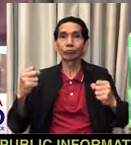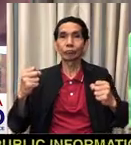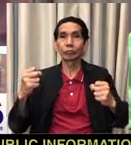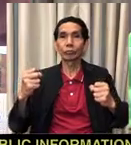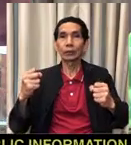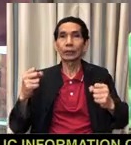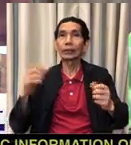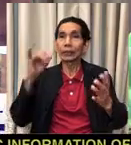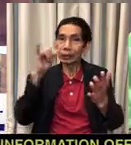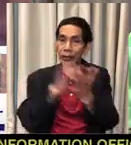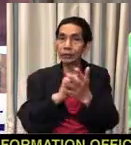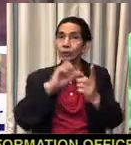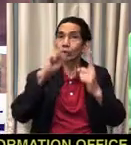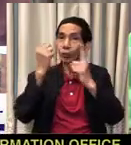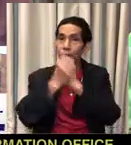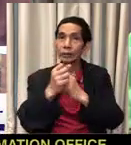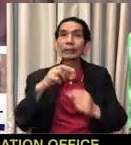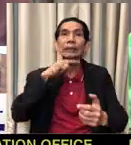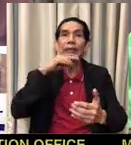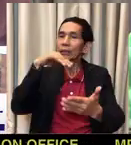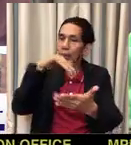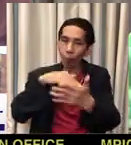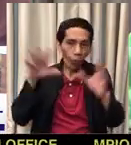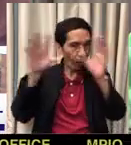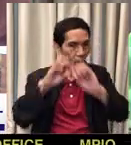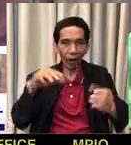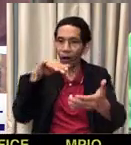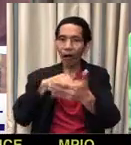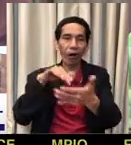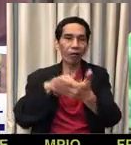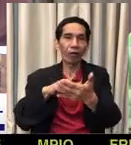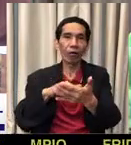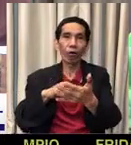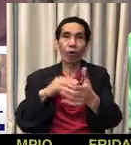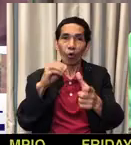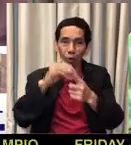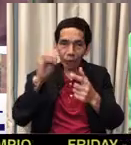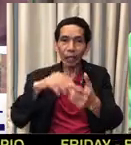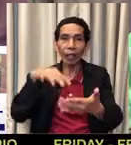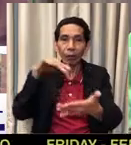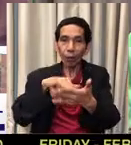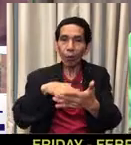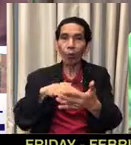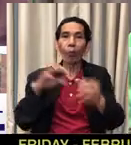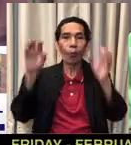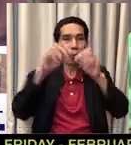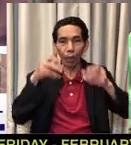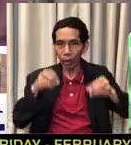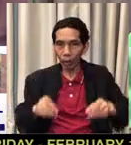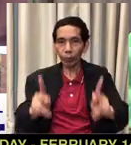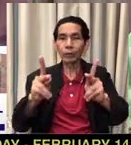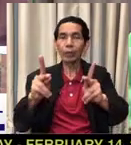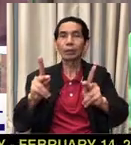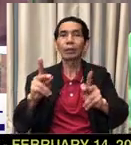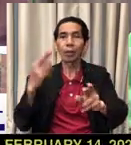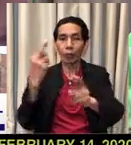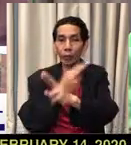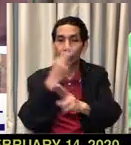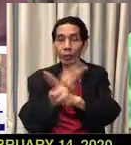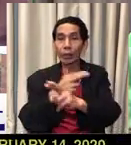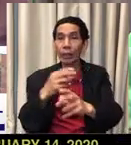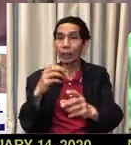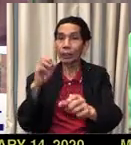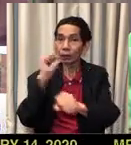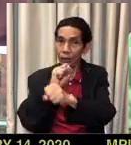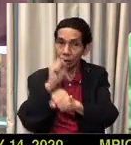Yan ang katayuan ng isang mahirap na hindi nakapag-aral o nakapag-aral man pero walang oportunidad na makatrabaho sa regular na empleyo.